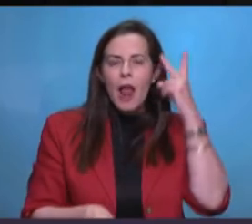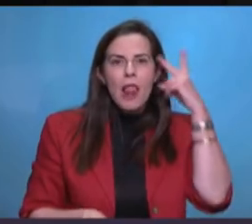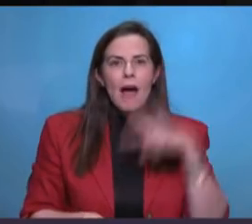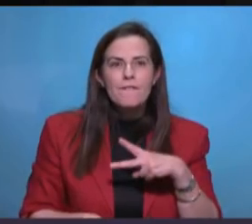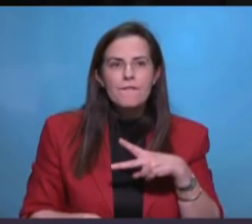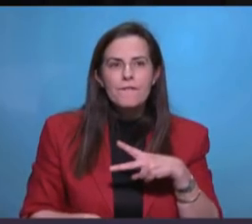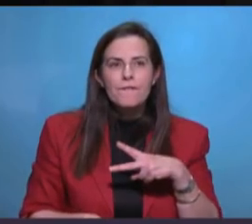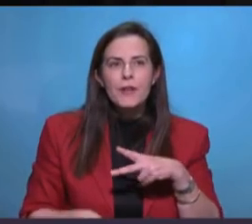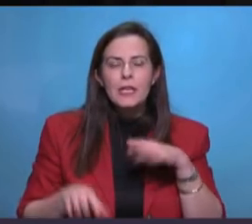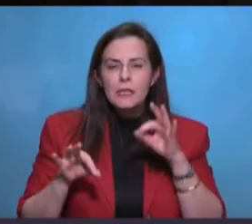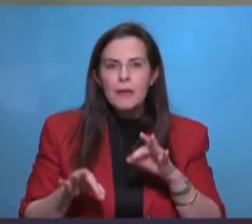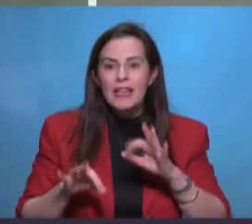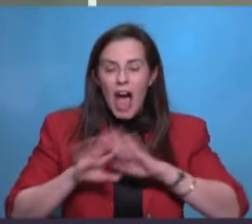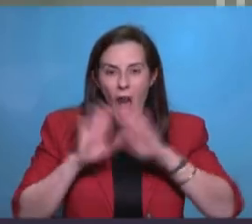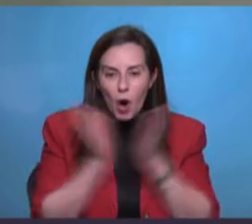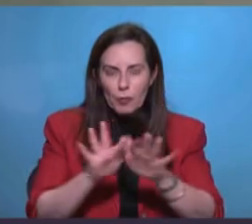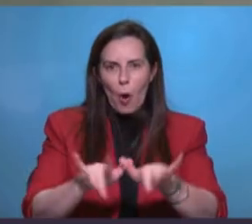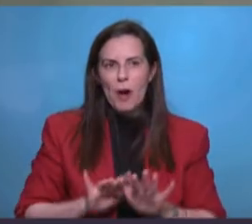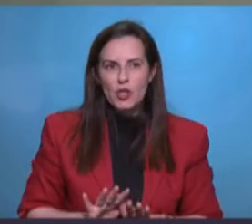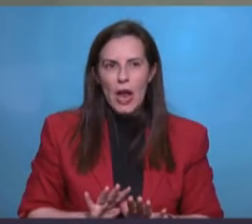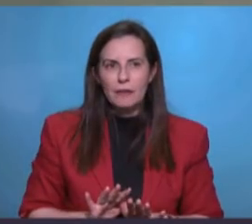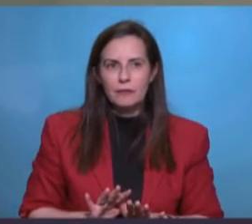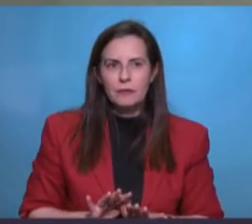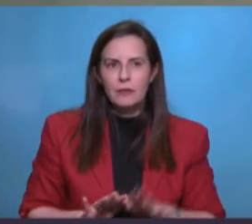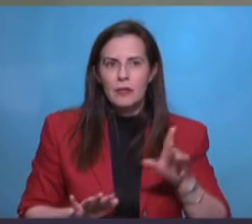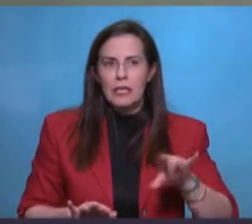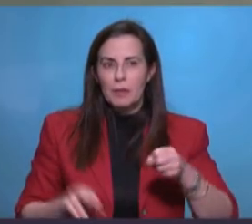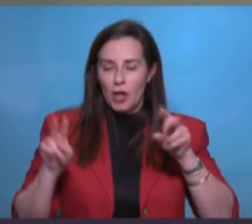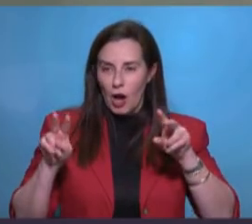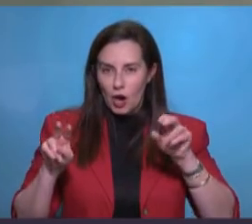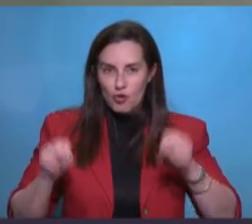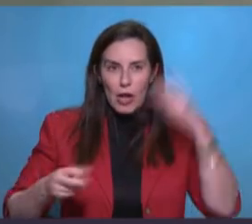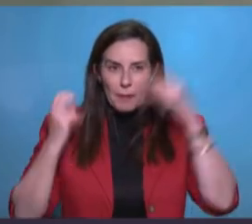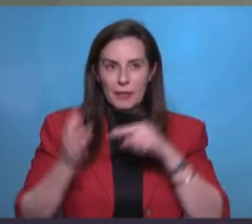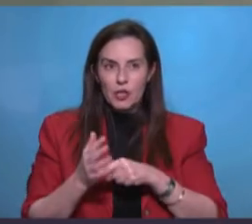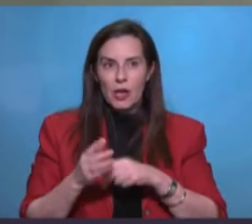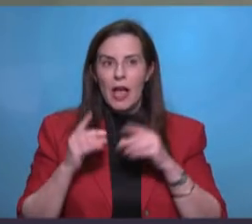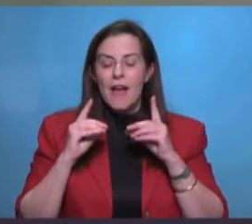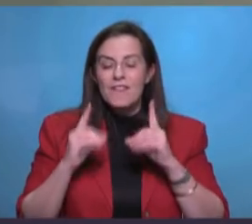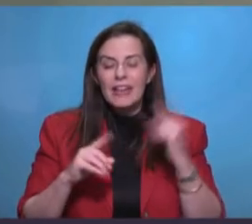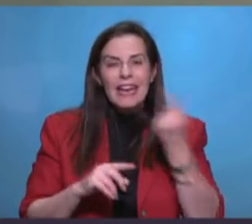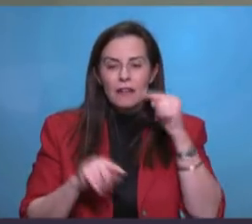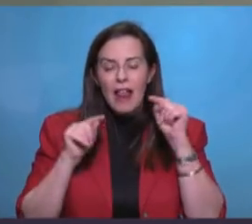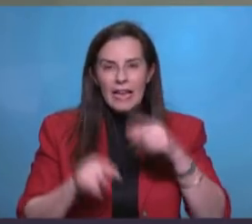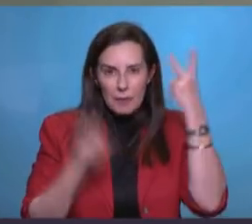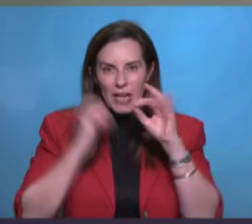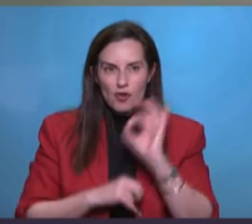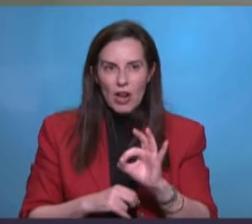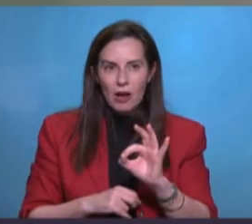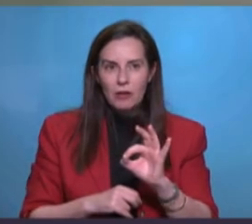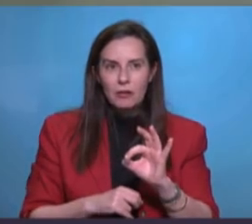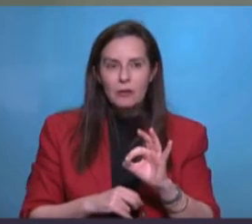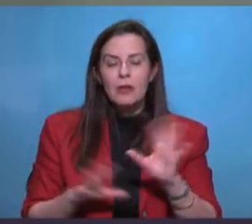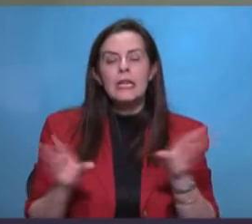דלת הכניסה לחיים הדיגיטליים שלך. If you're in control of your data, and the only way to get to the data is via